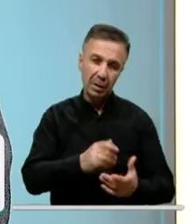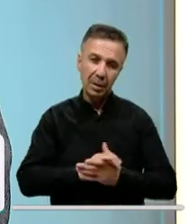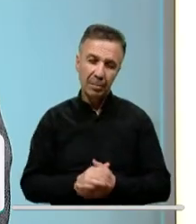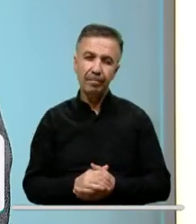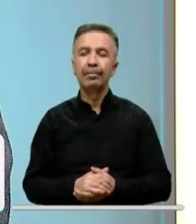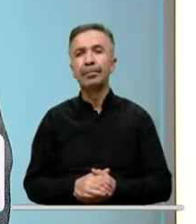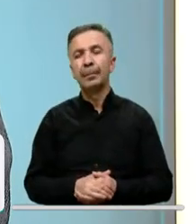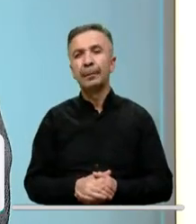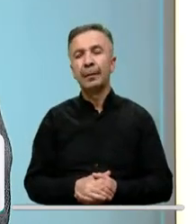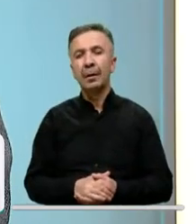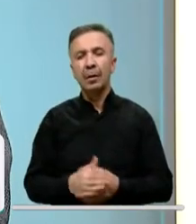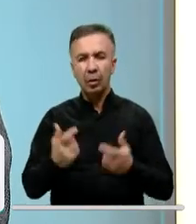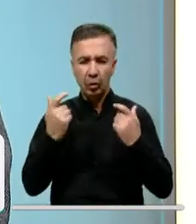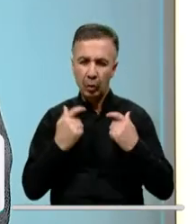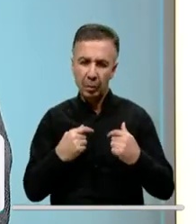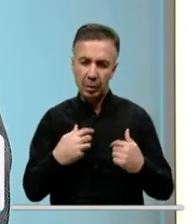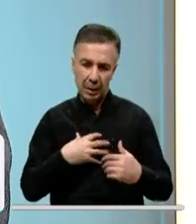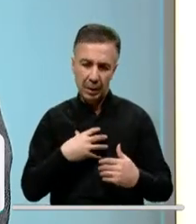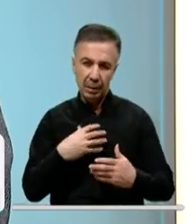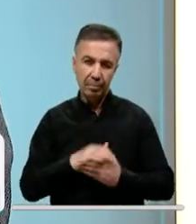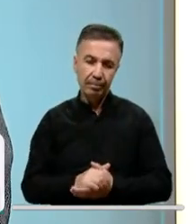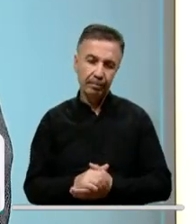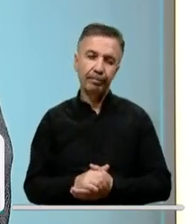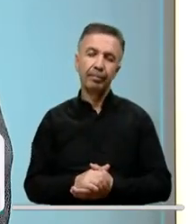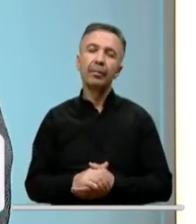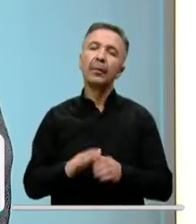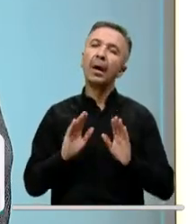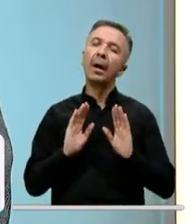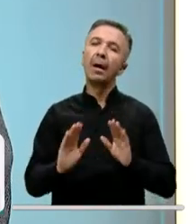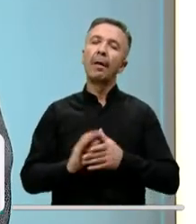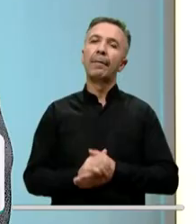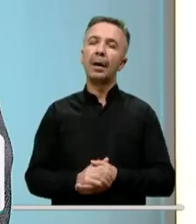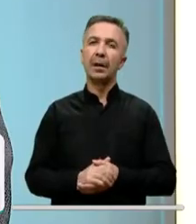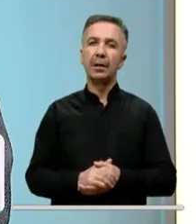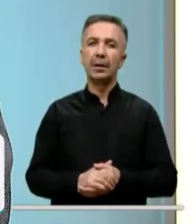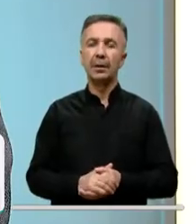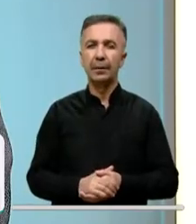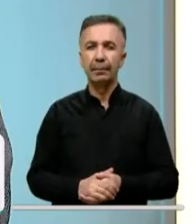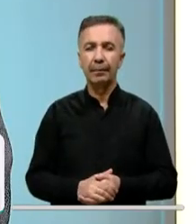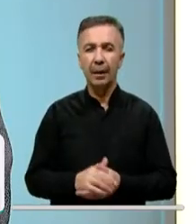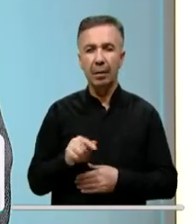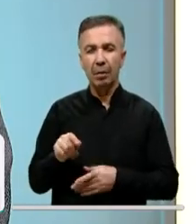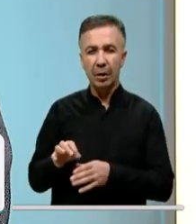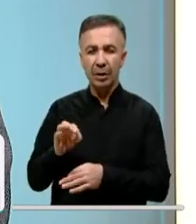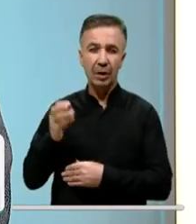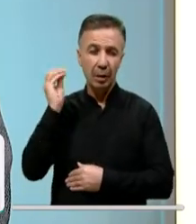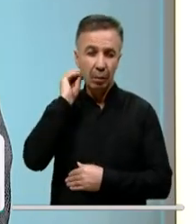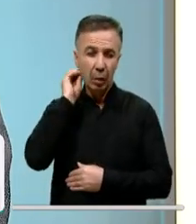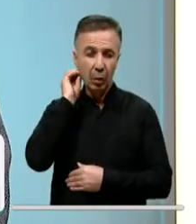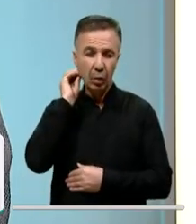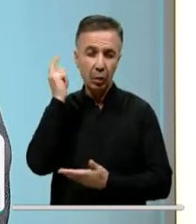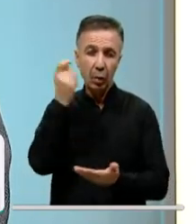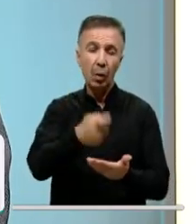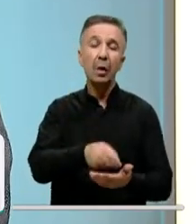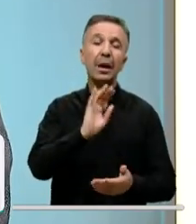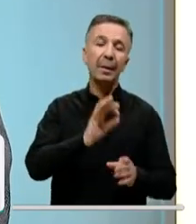Onun sorumluluğu kendisindedir. Fakat beyefendiye borcunu ödemeyen